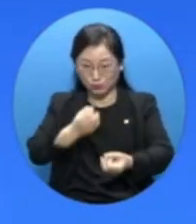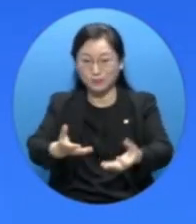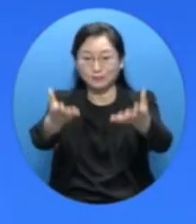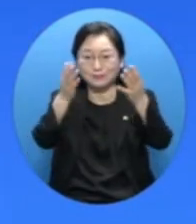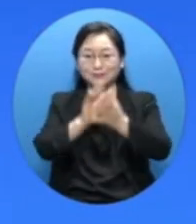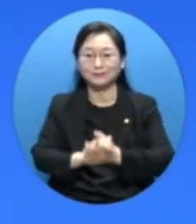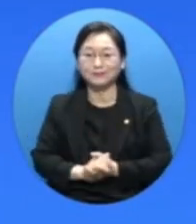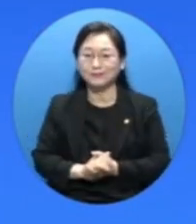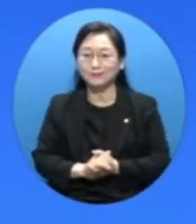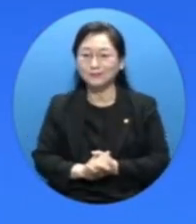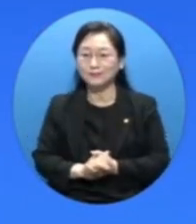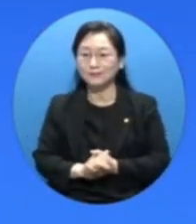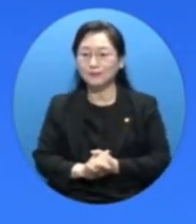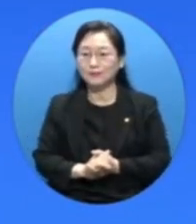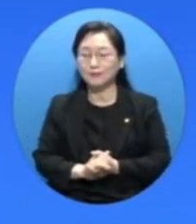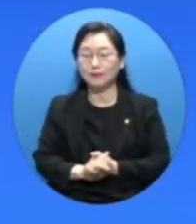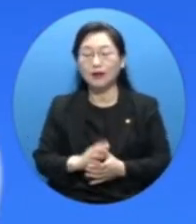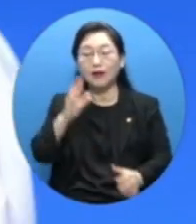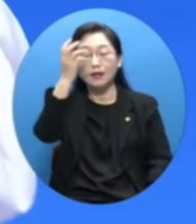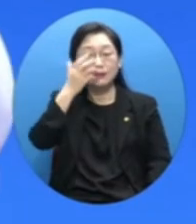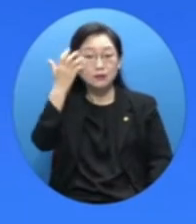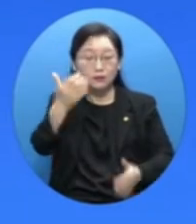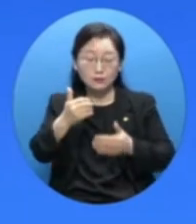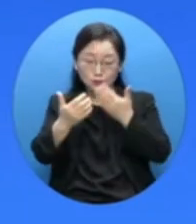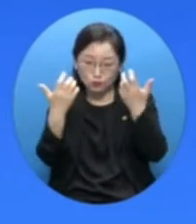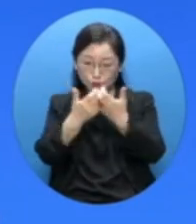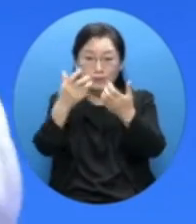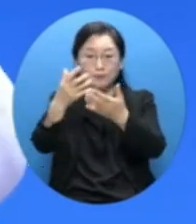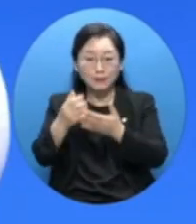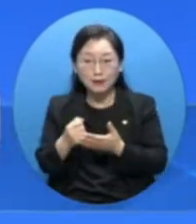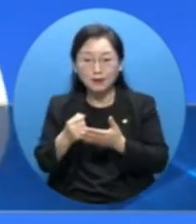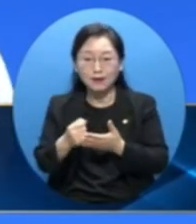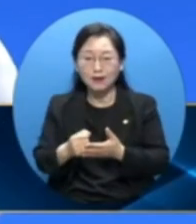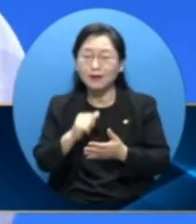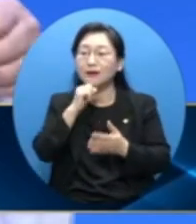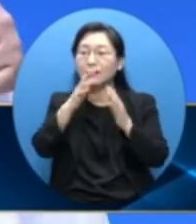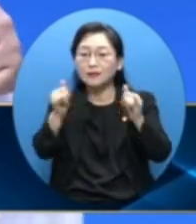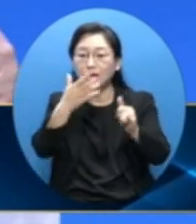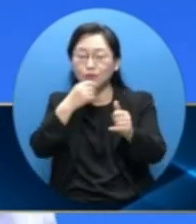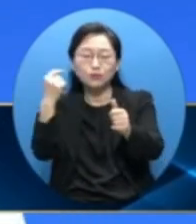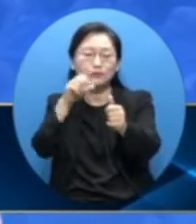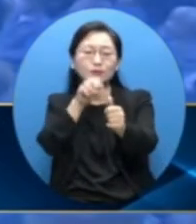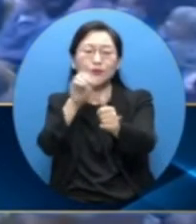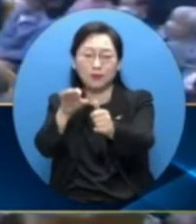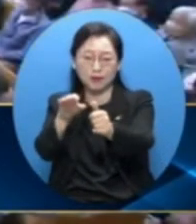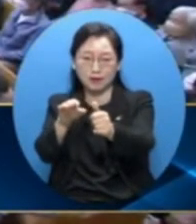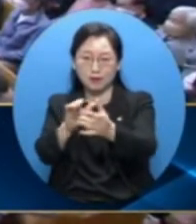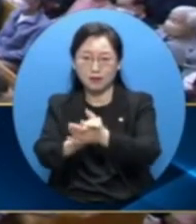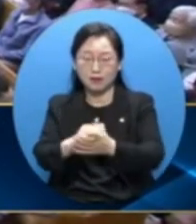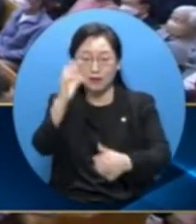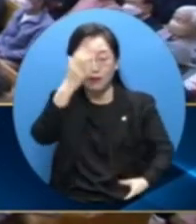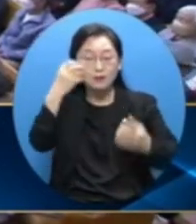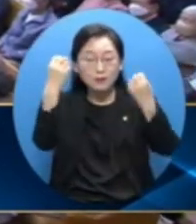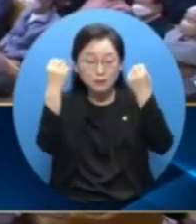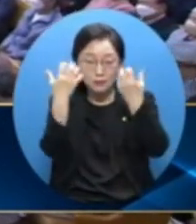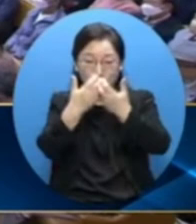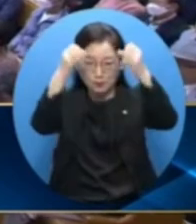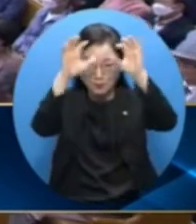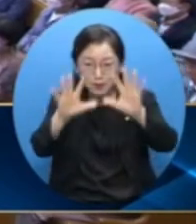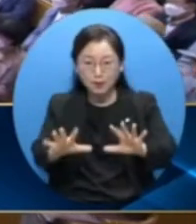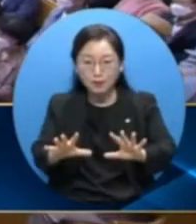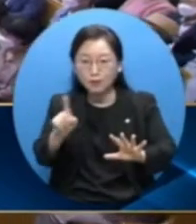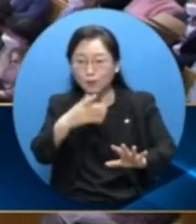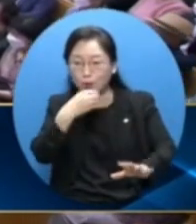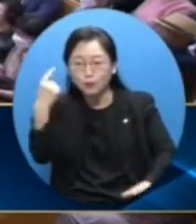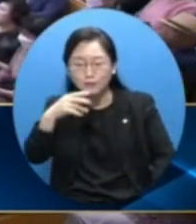축원합니다. 성령 말씀합니다. 성령 충만 받아서 가난한 자에게 복음을 전하라. 성령이 임하면 우리가 복음을 두고